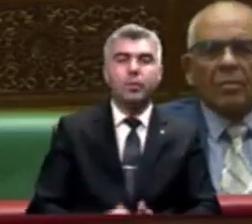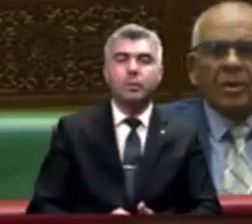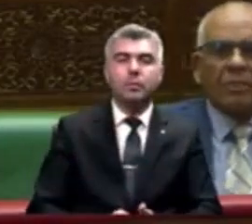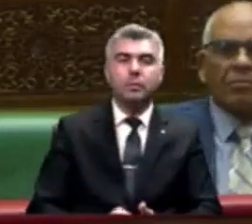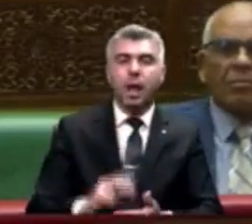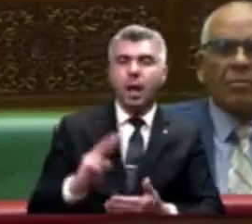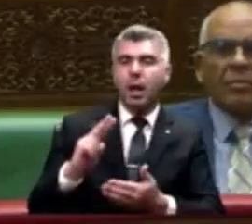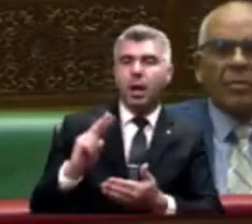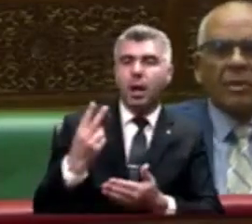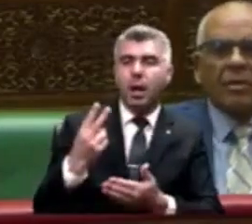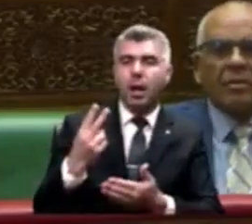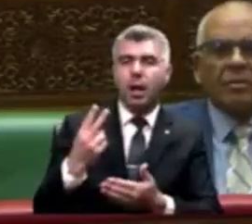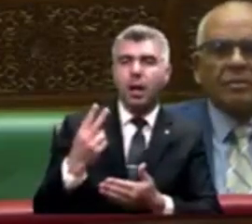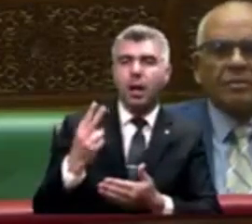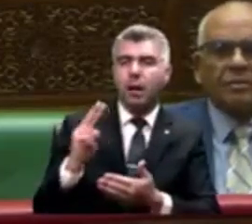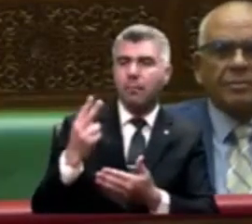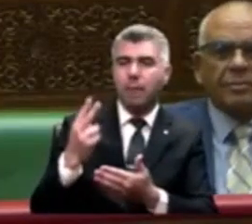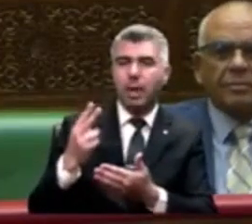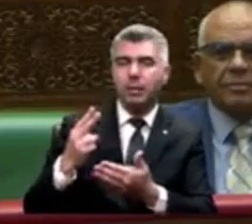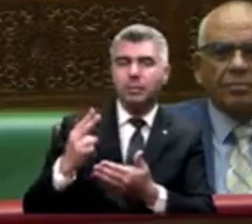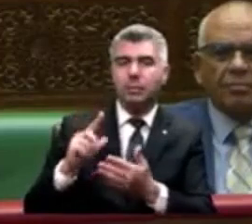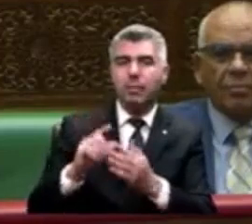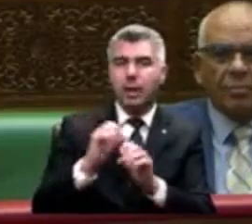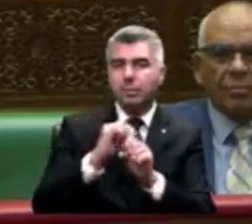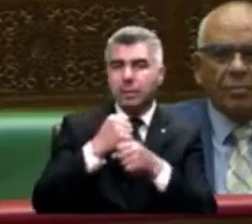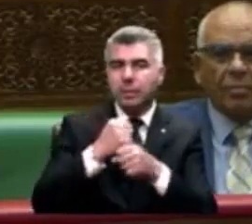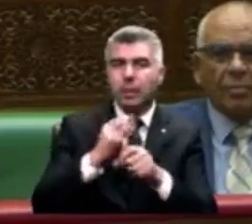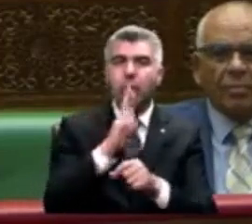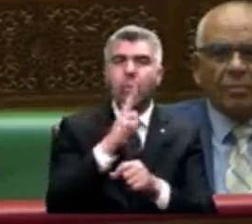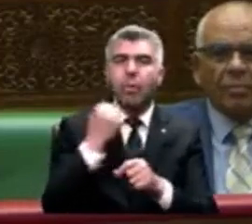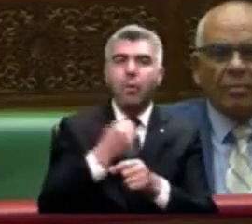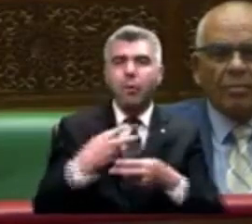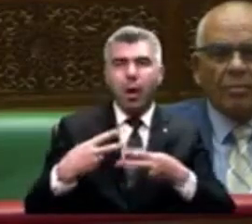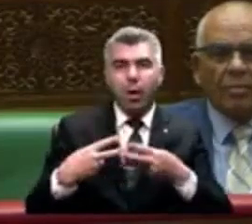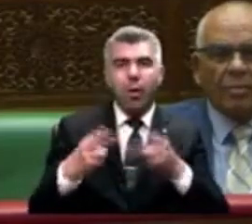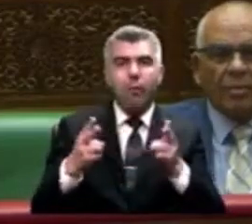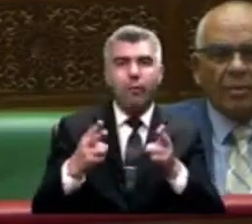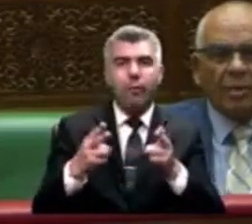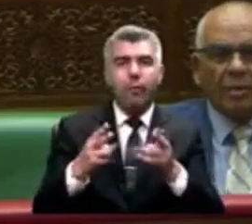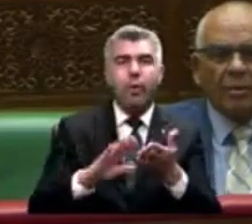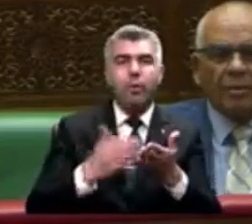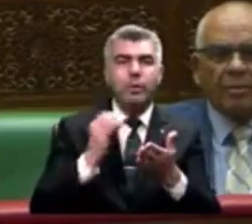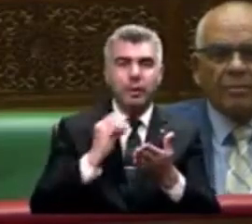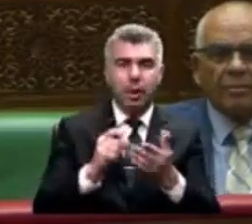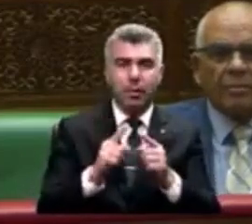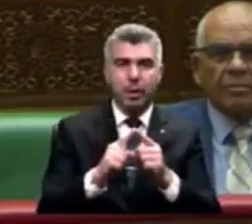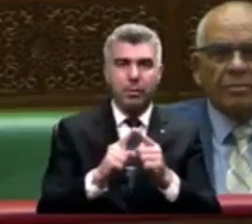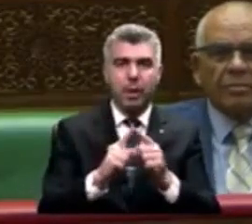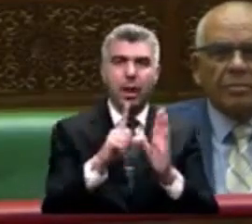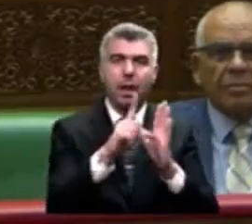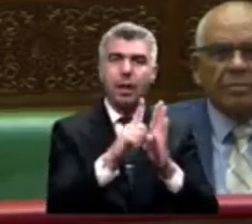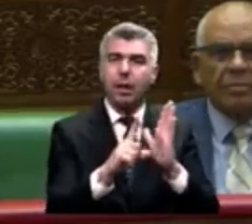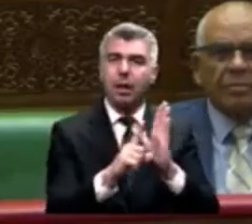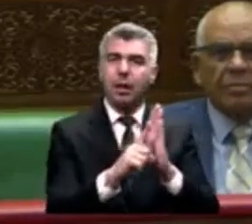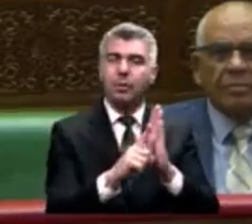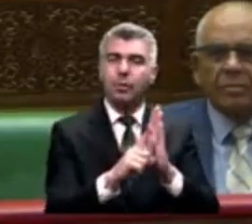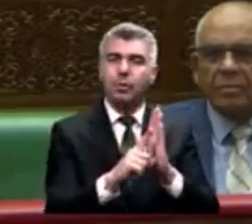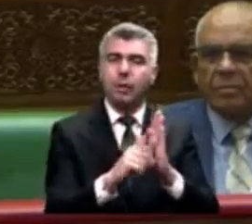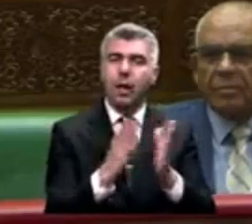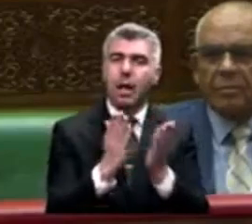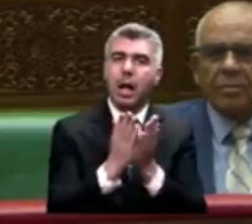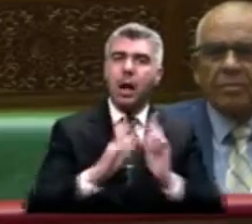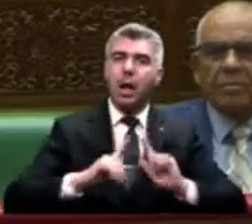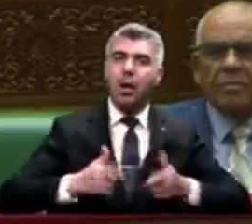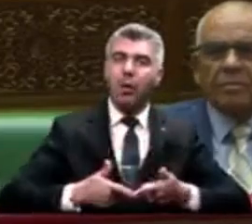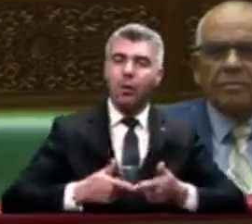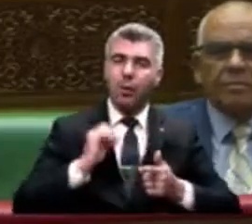من الانتظار والتكتم أفرجت الحكومة على النظام الأساسي للموظف في التعليم، وبدل أن يكون هذا النظام جزء